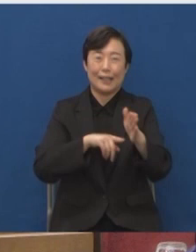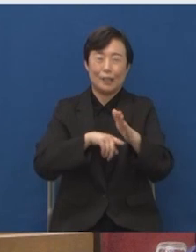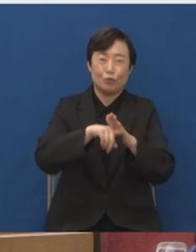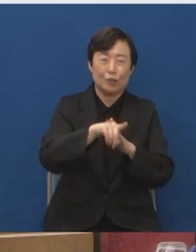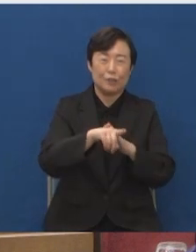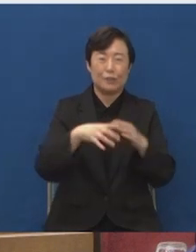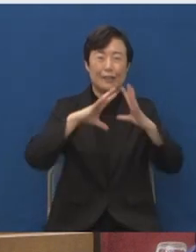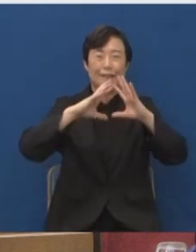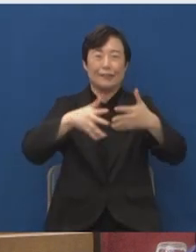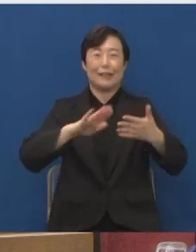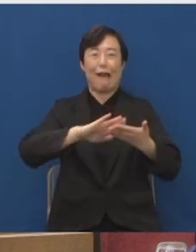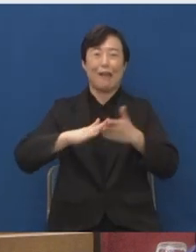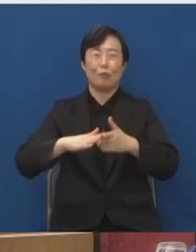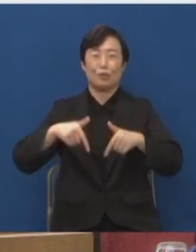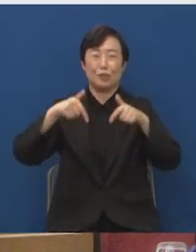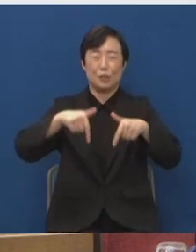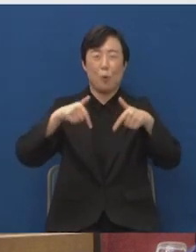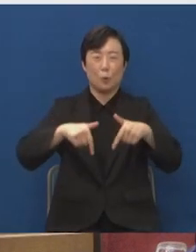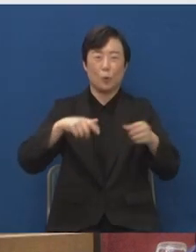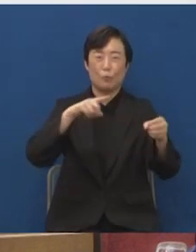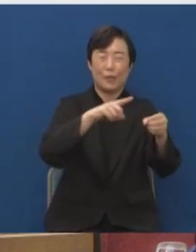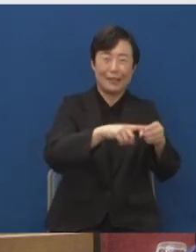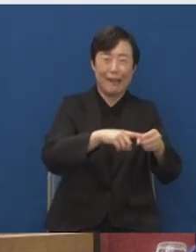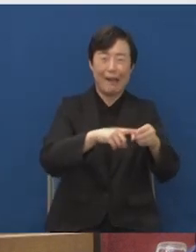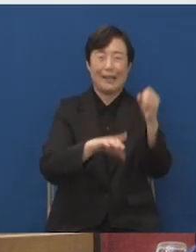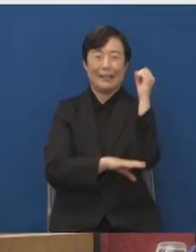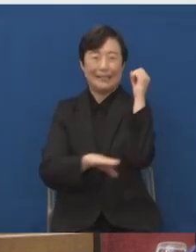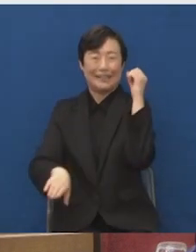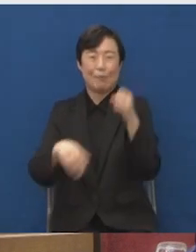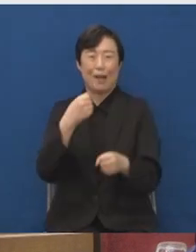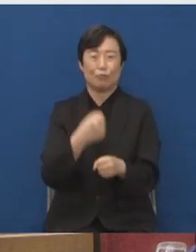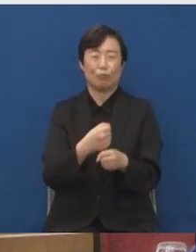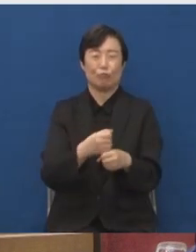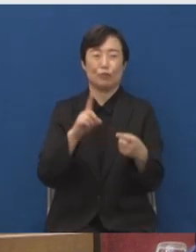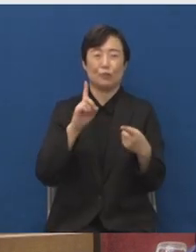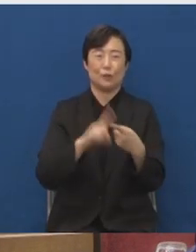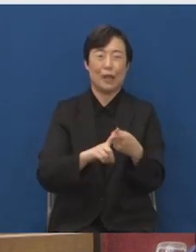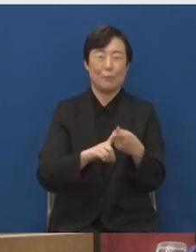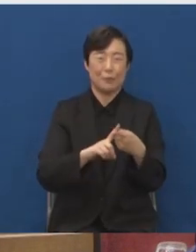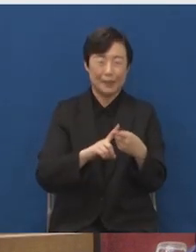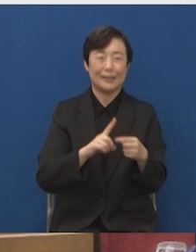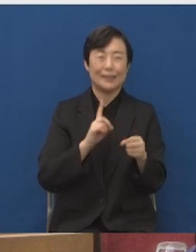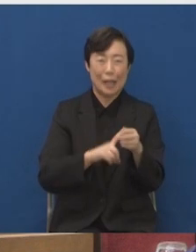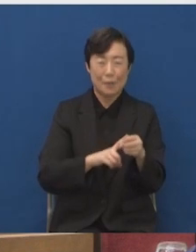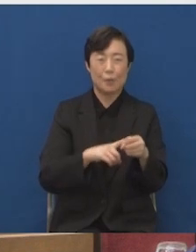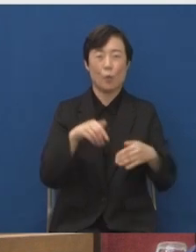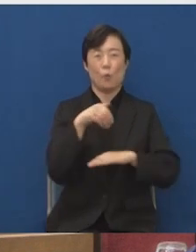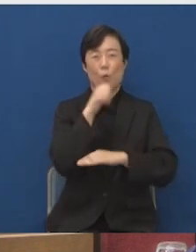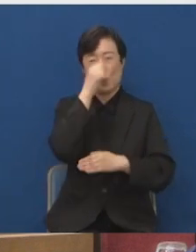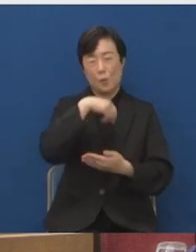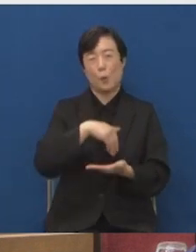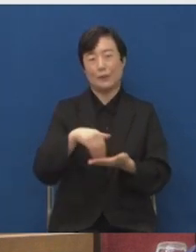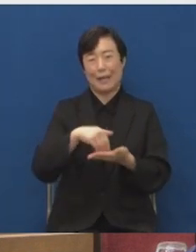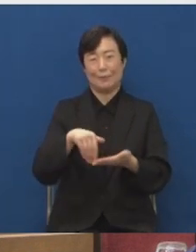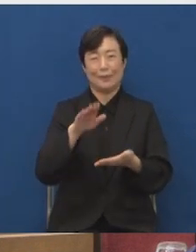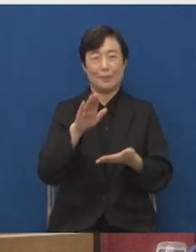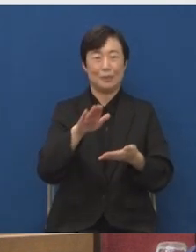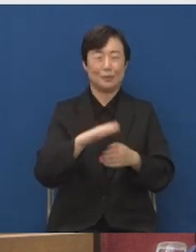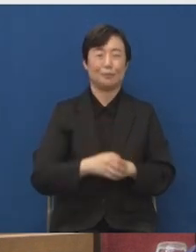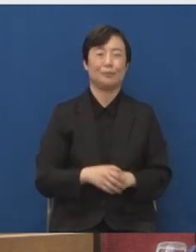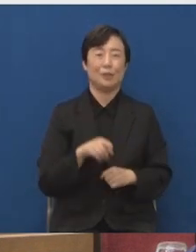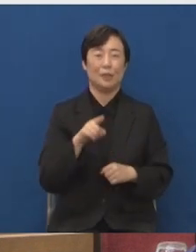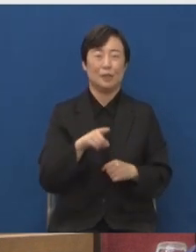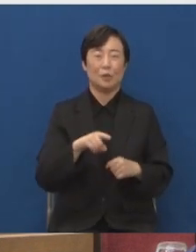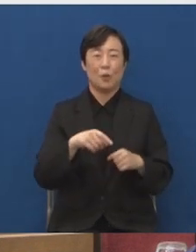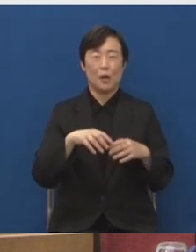の実現に向けた基盤づくりのための予算とさせていただいております。今回の予算では、公約の実現に必要な事業をすべて